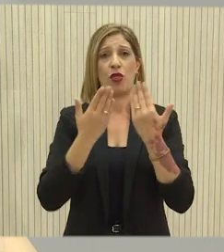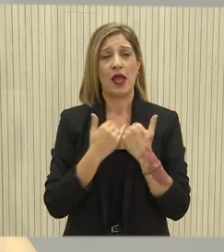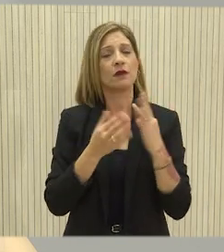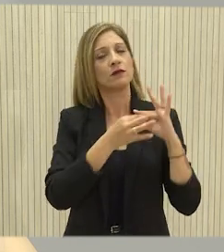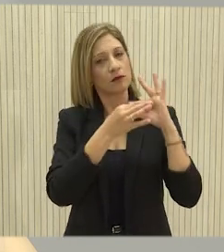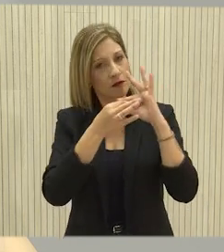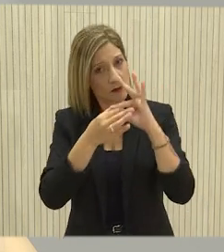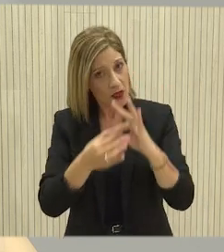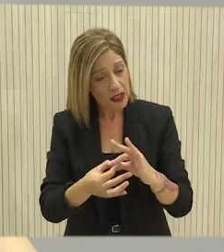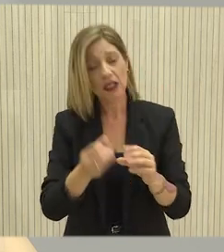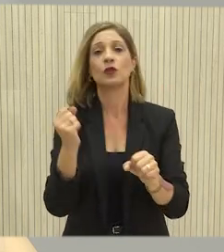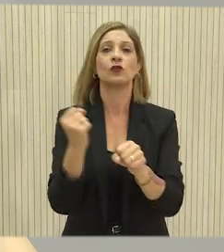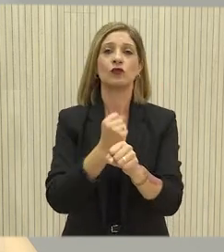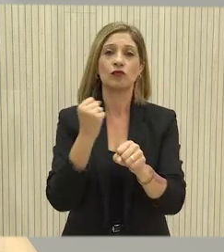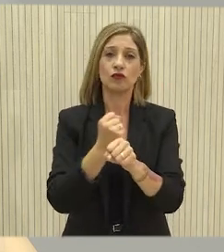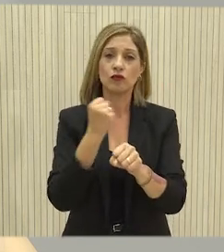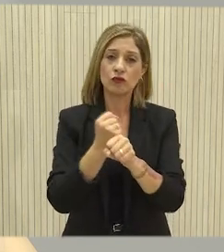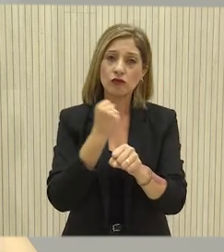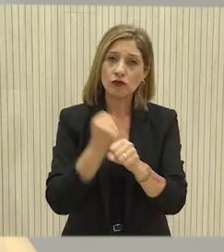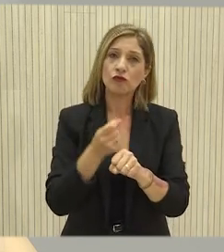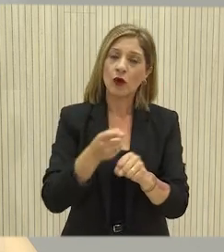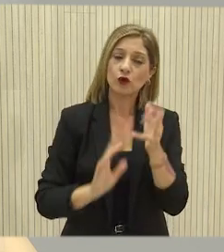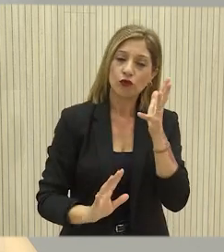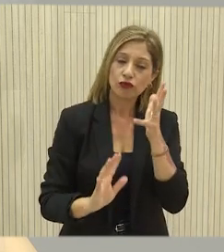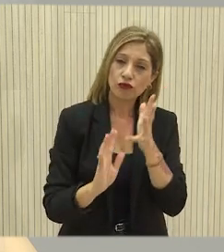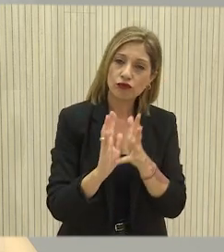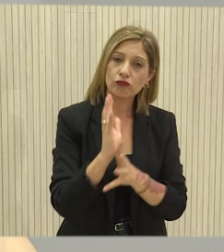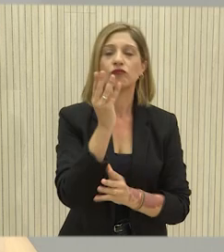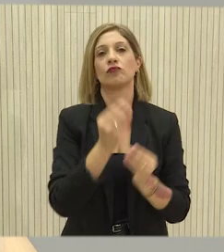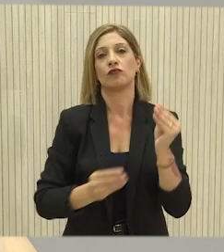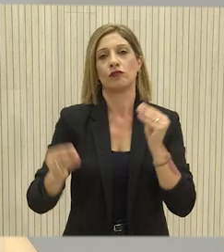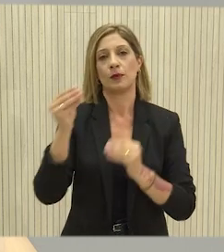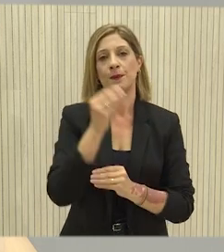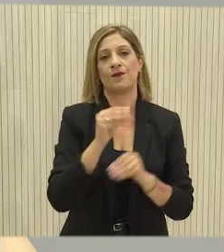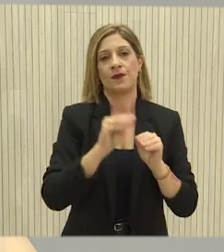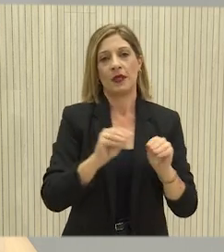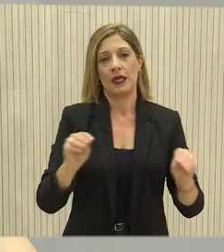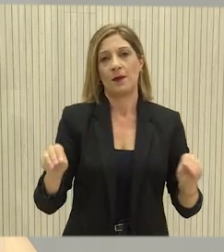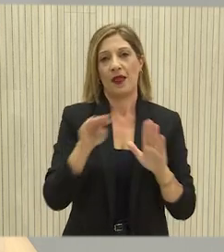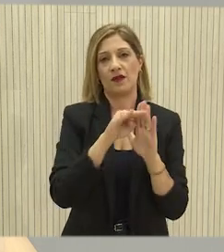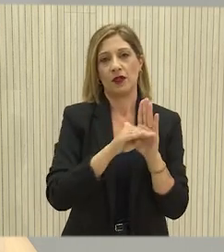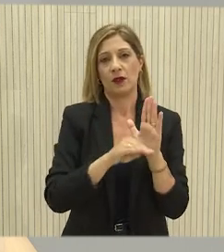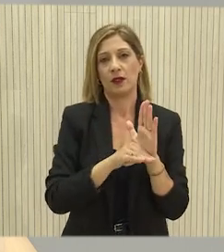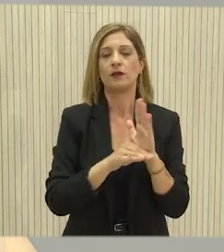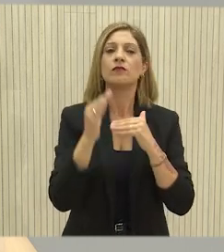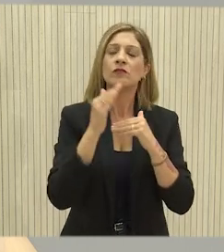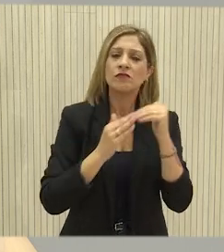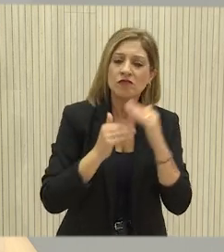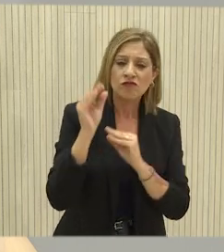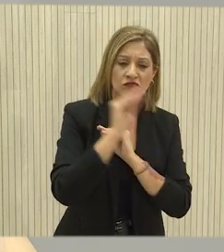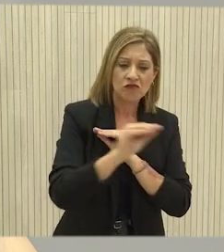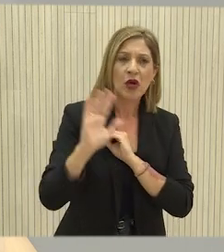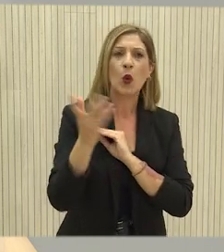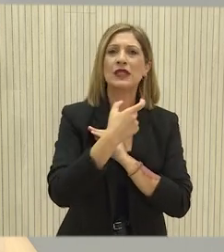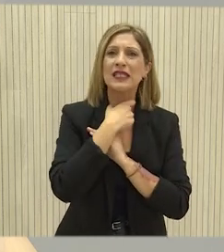θα συνεχίσουμε να εργαζόμαστε για να εξυγχρονίσουμε και να ενισχύσουμε ακόμη περισσότερο το εκπαιδευτικό μας σύστημα, υποδομές,